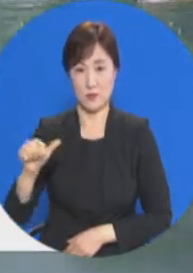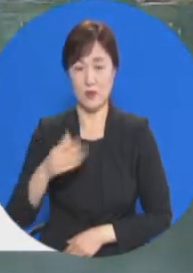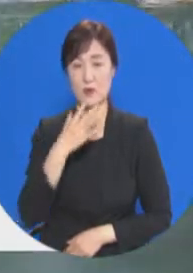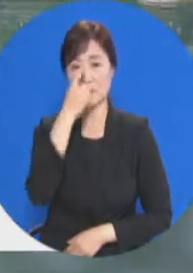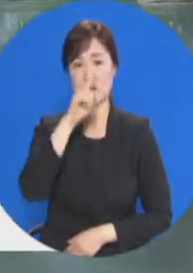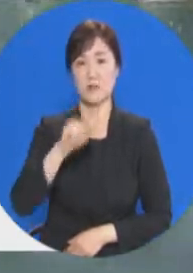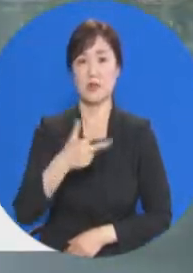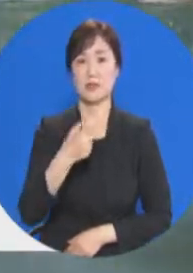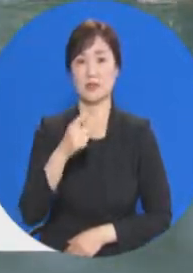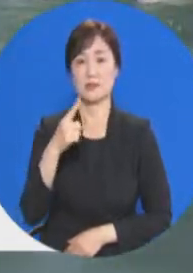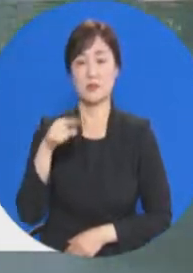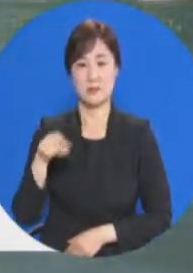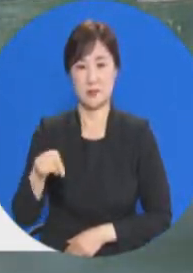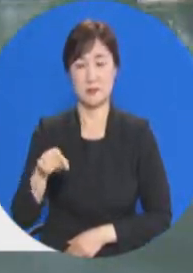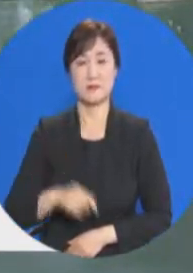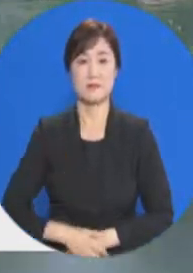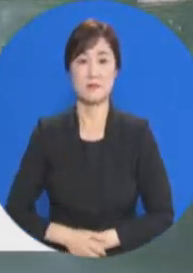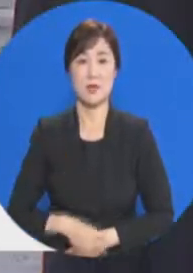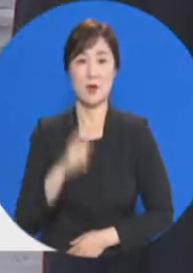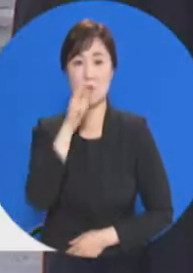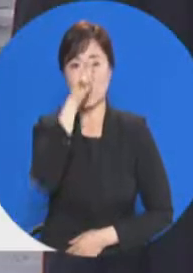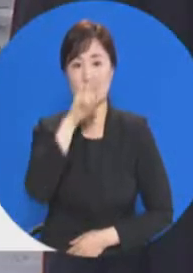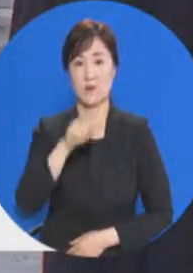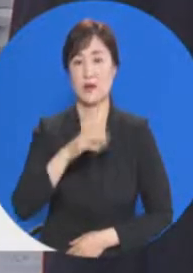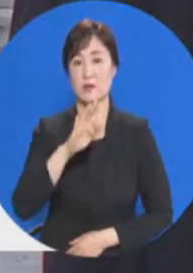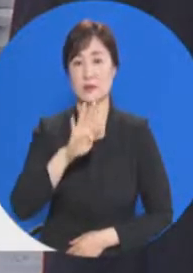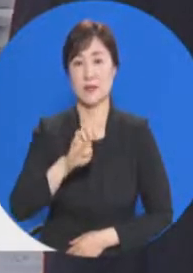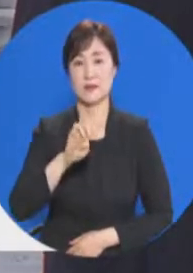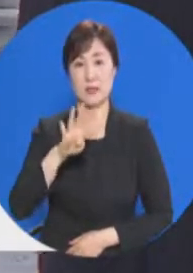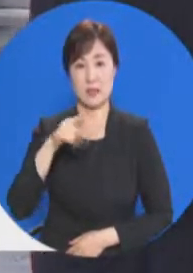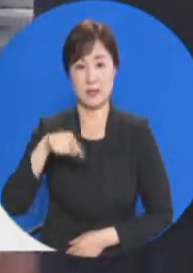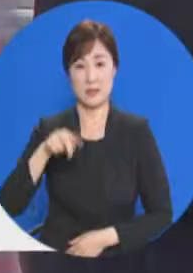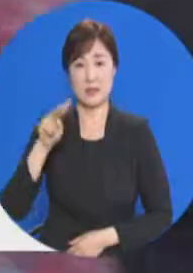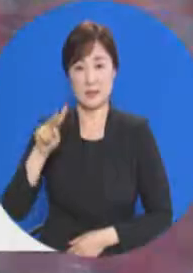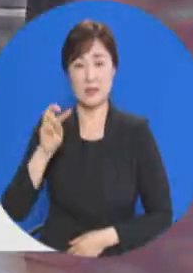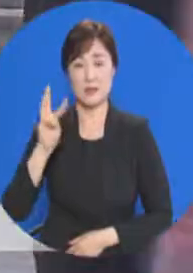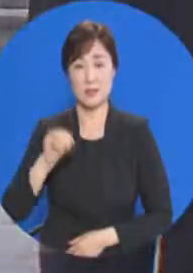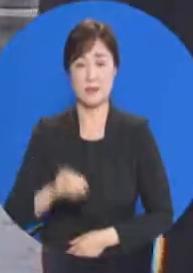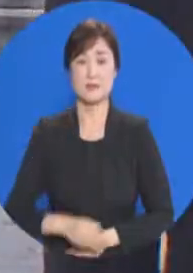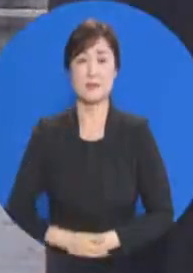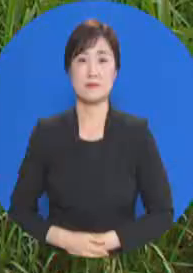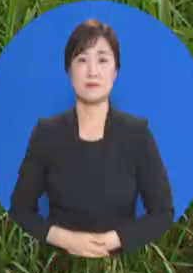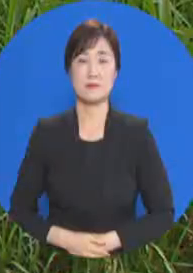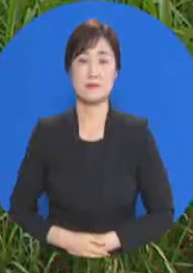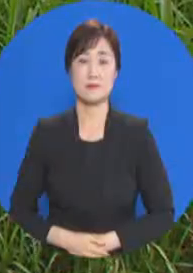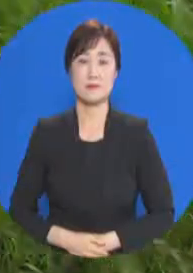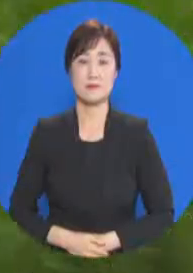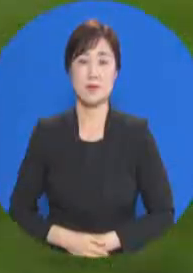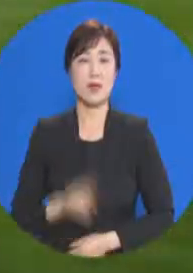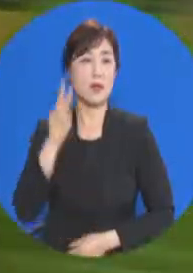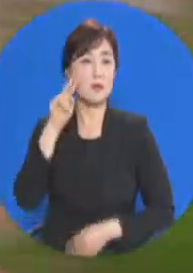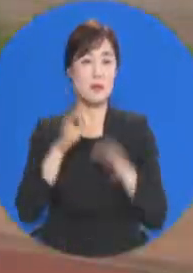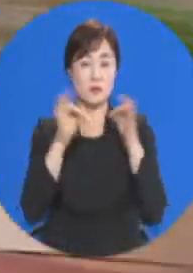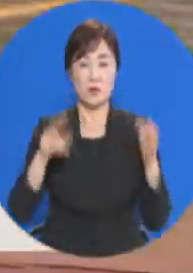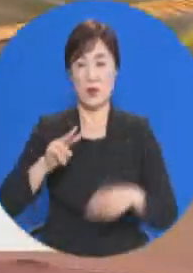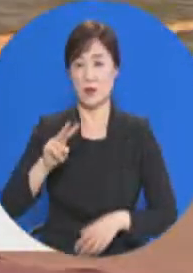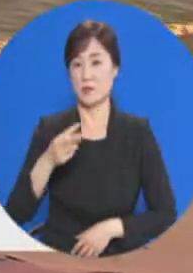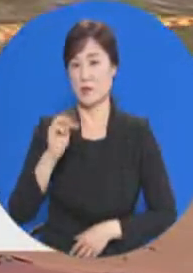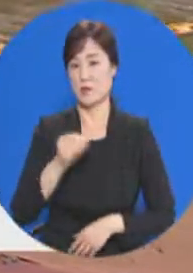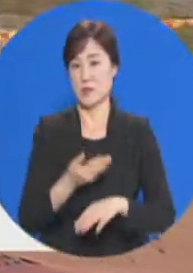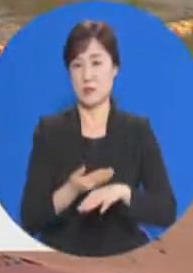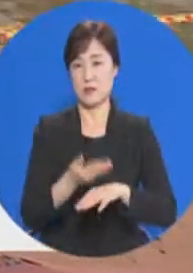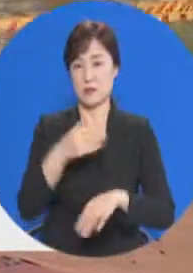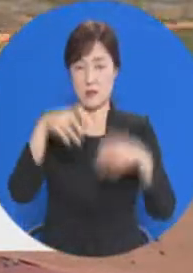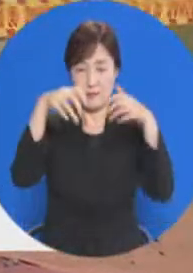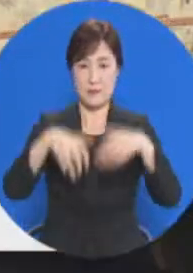순천 171mm, 고흥 144.2mm 등을 기록했습니다. 이틀간 200mm 가까운